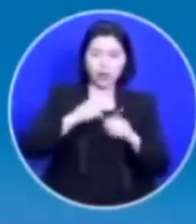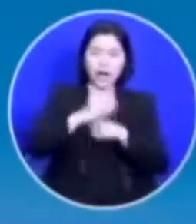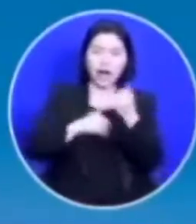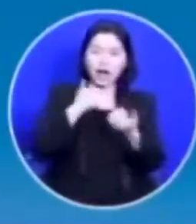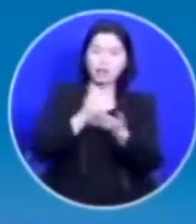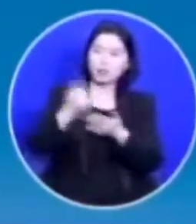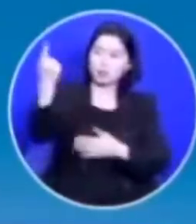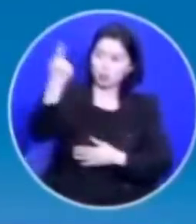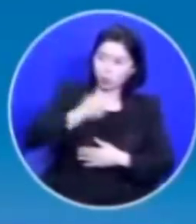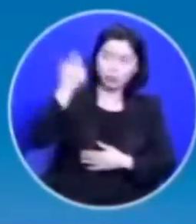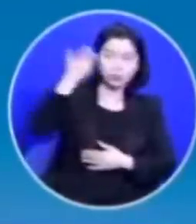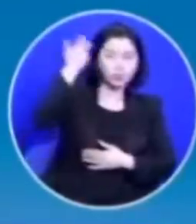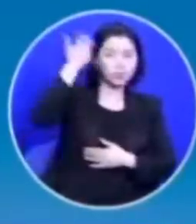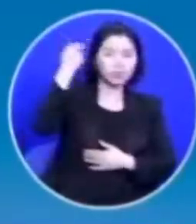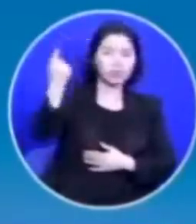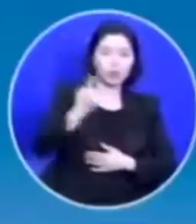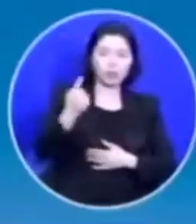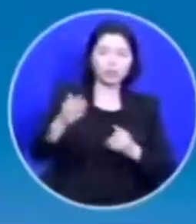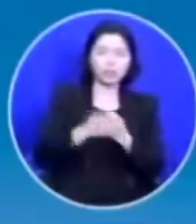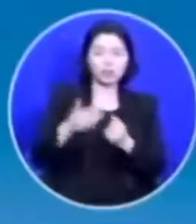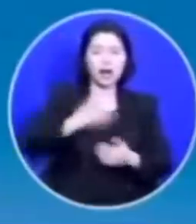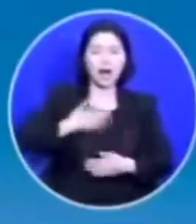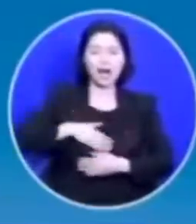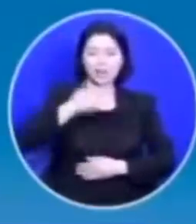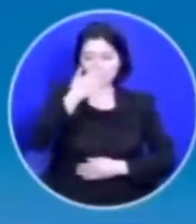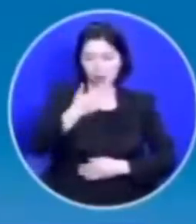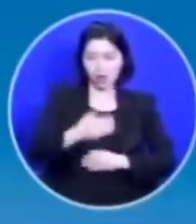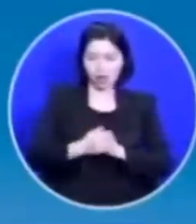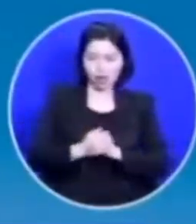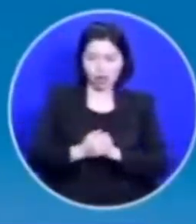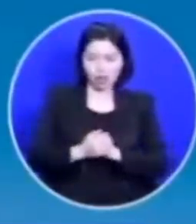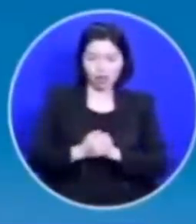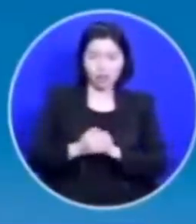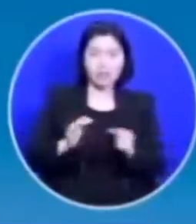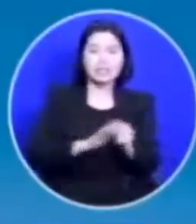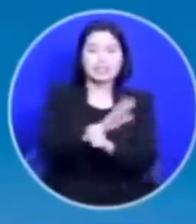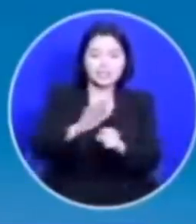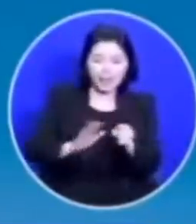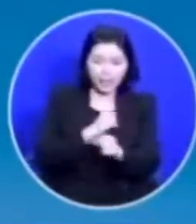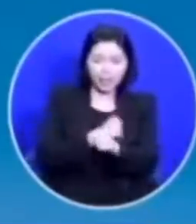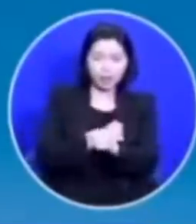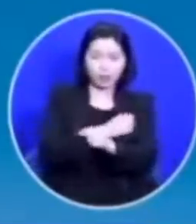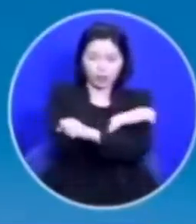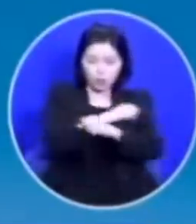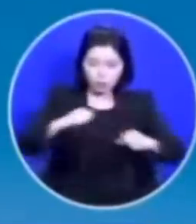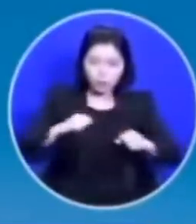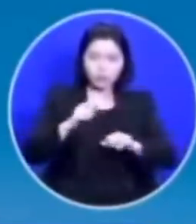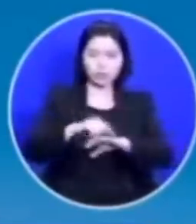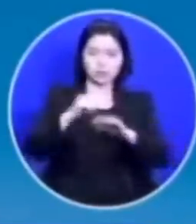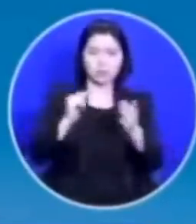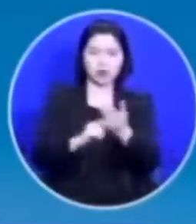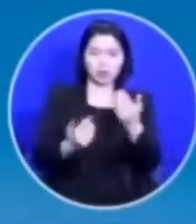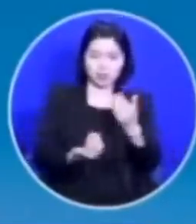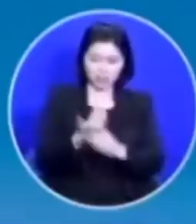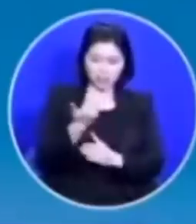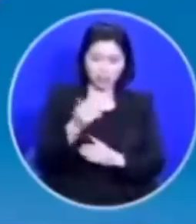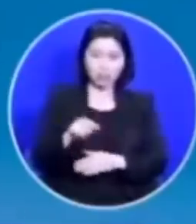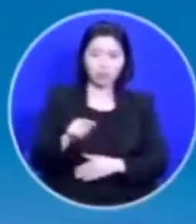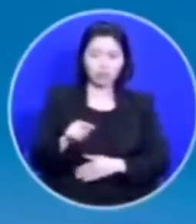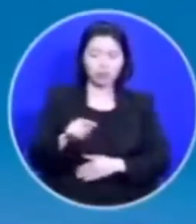운영이 임 하였기 때문에 우리가 알게 된 거예요 사랑하고 용서하는 마음이 생기는 것